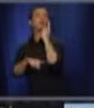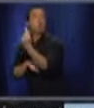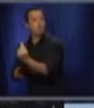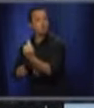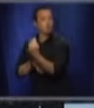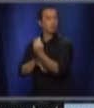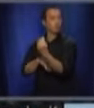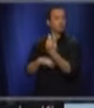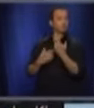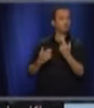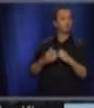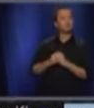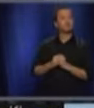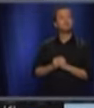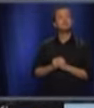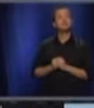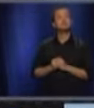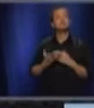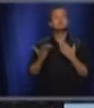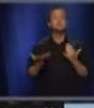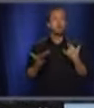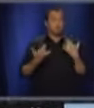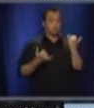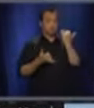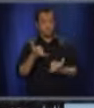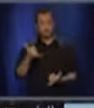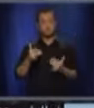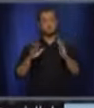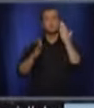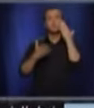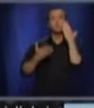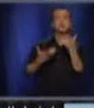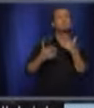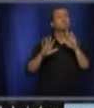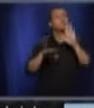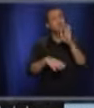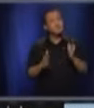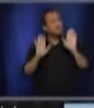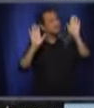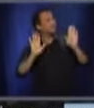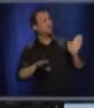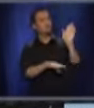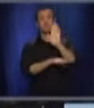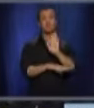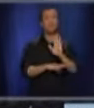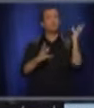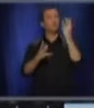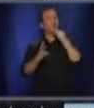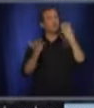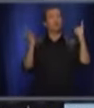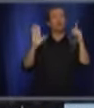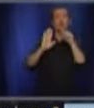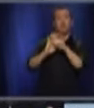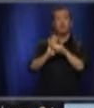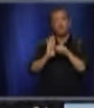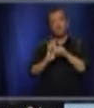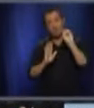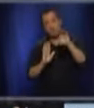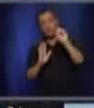en conclusion, il ne faut pas baisser les bras. Je sais que c'est difficile, dimanche après-midi, avoir ce genre